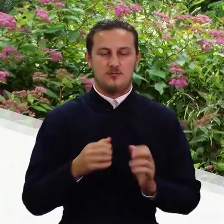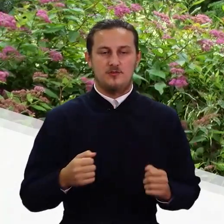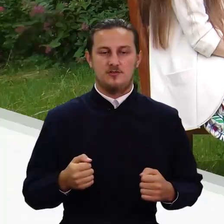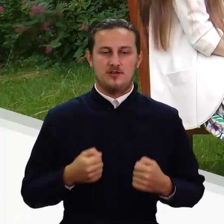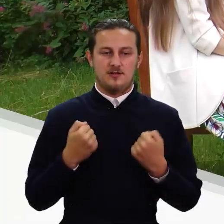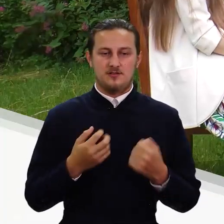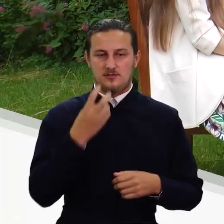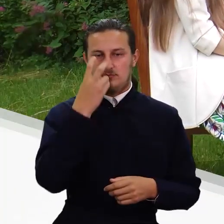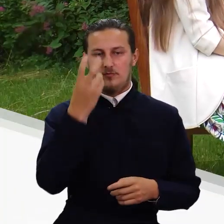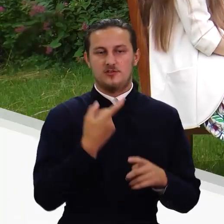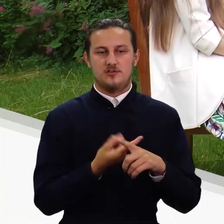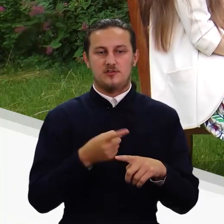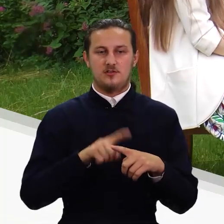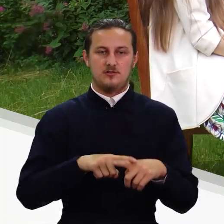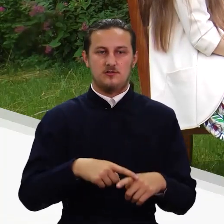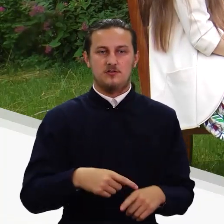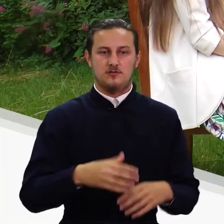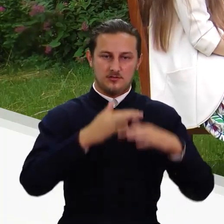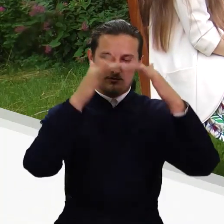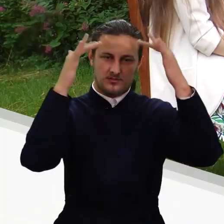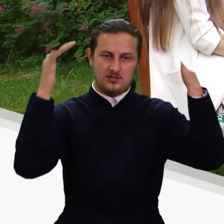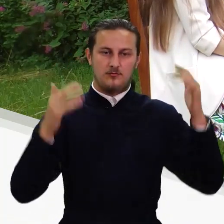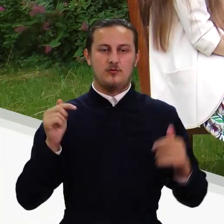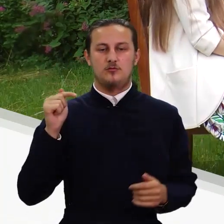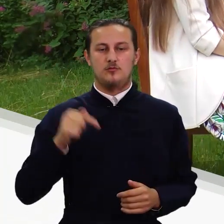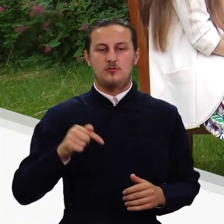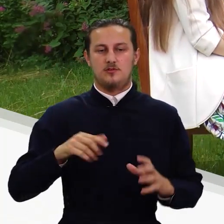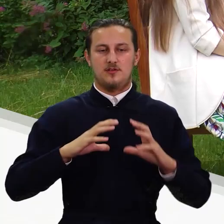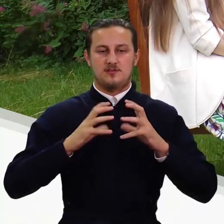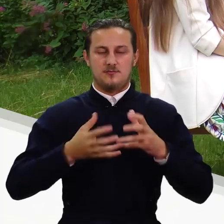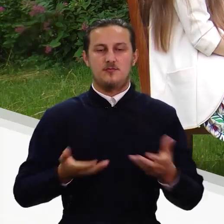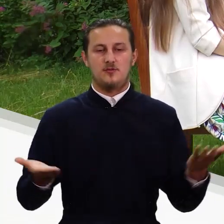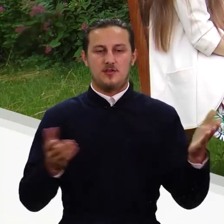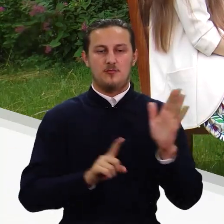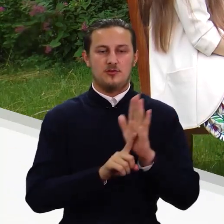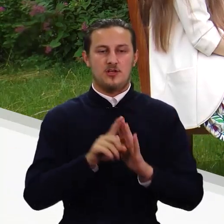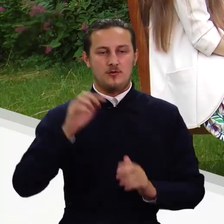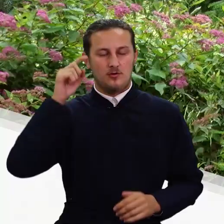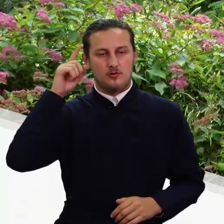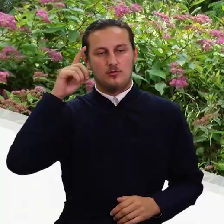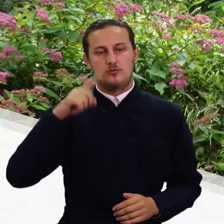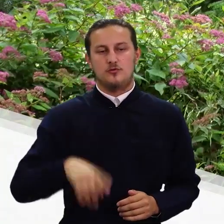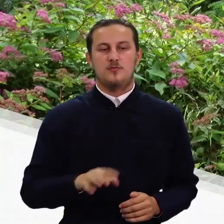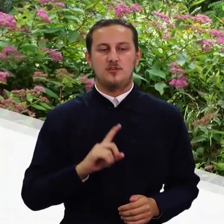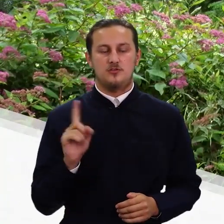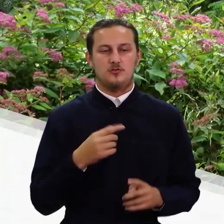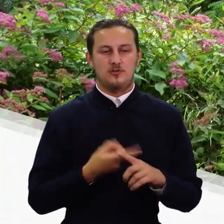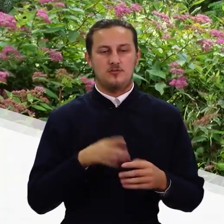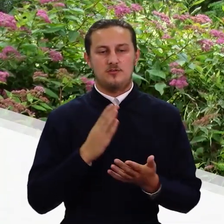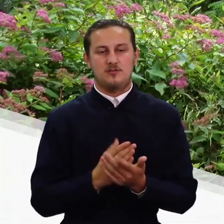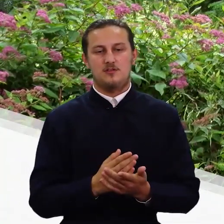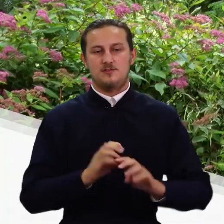землі, ми почнемо розуміти, що таке святі в нашому житті, як з ними говорити, як з ними зустрітися,